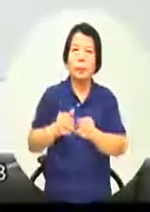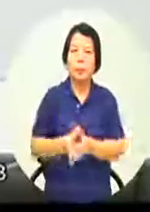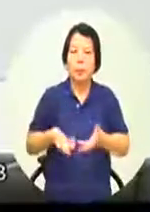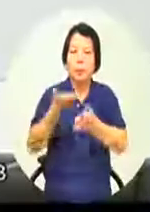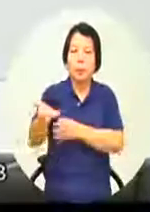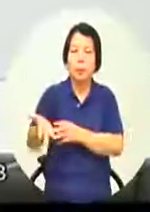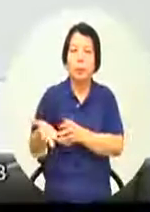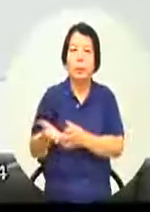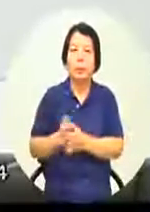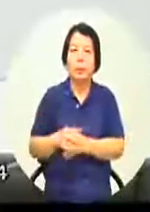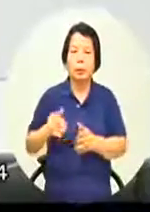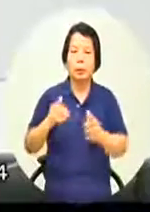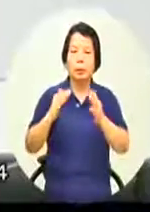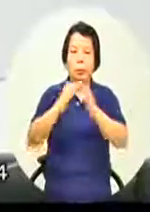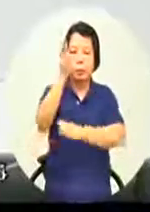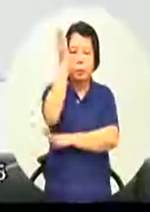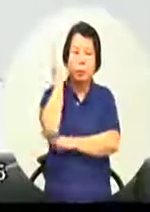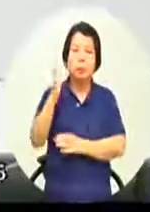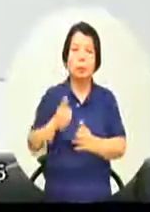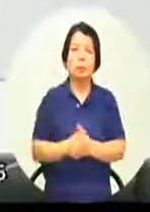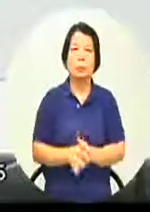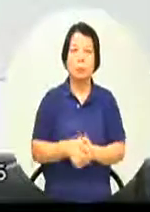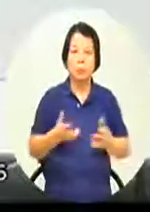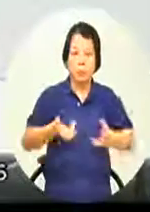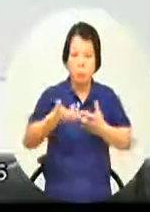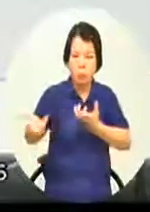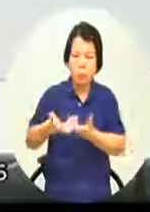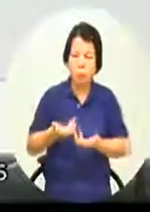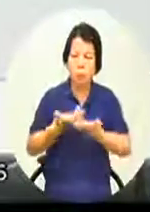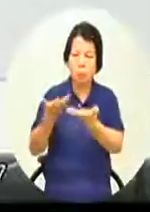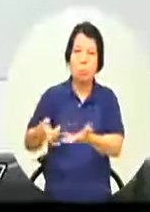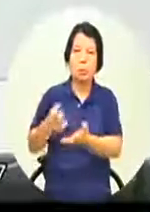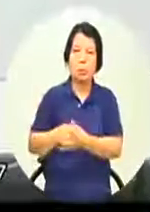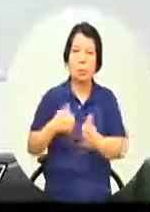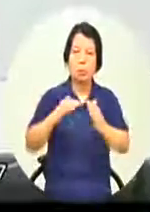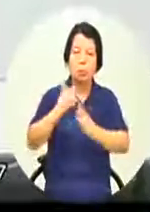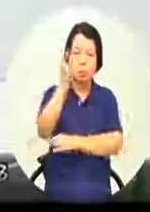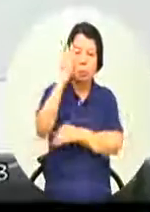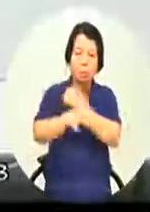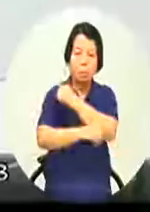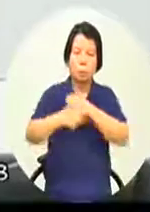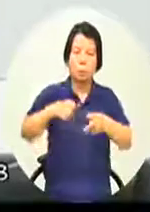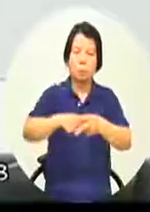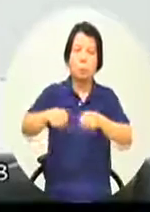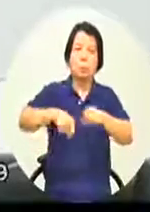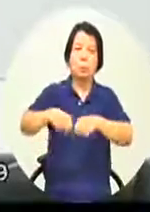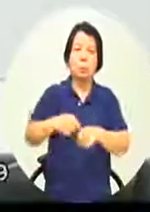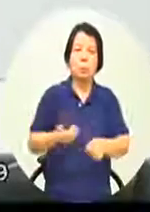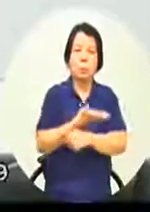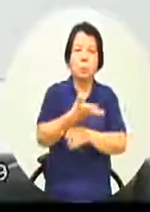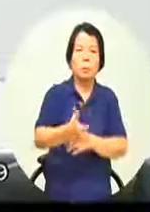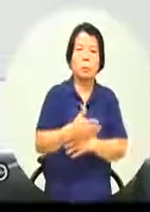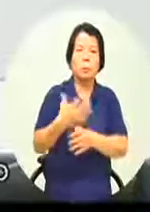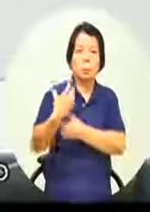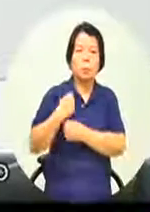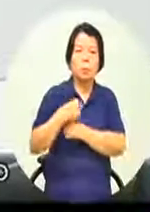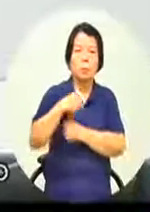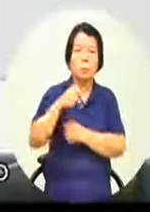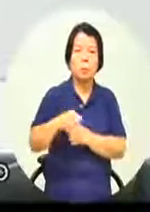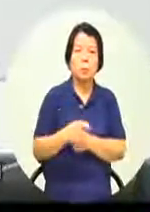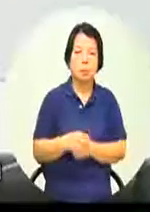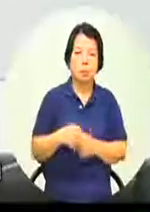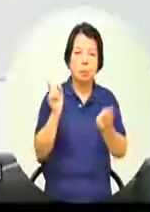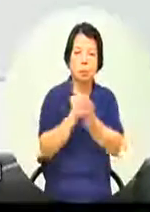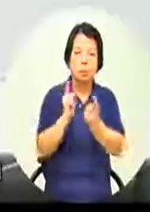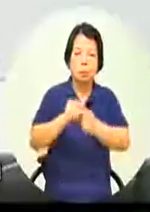我们是不是要请军方移拨？移拨的同时，这一些基础的工程是不是也要由军方来对我们市政府的